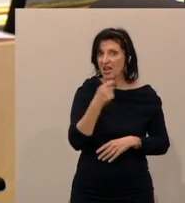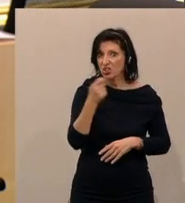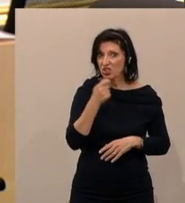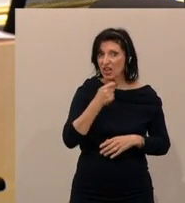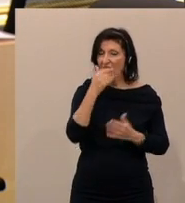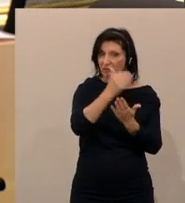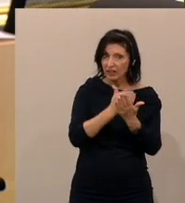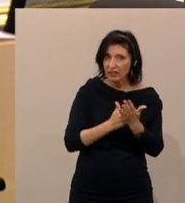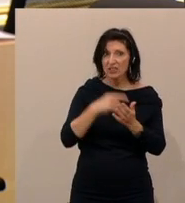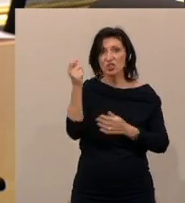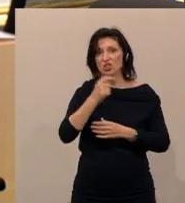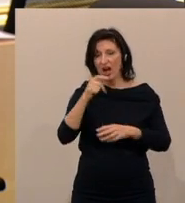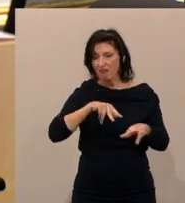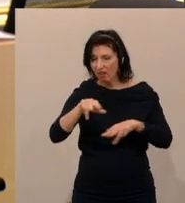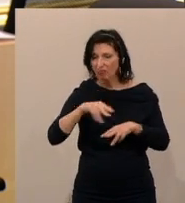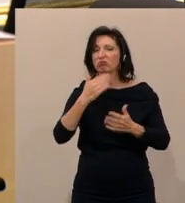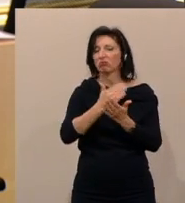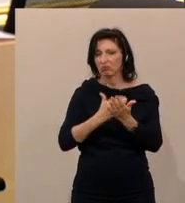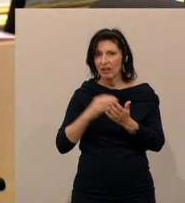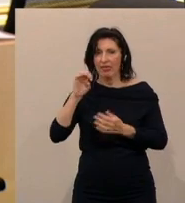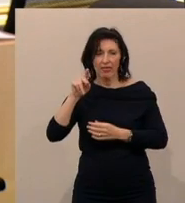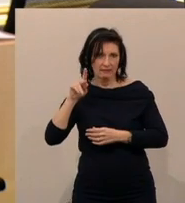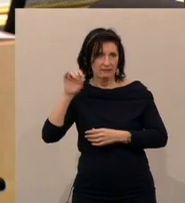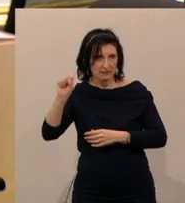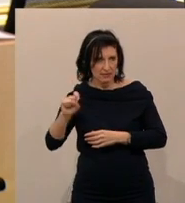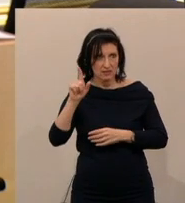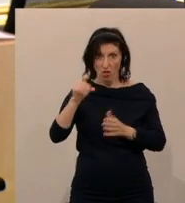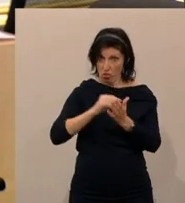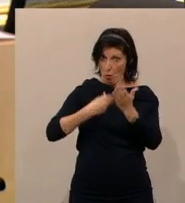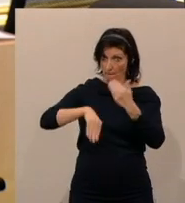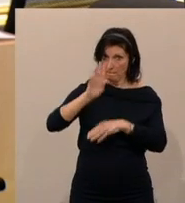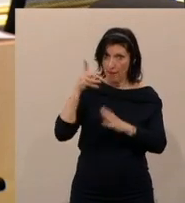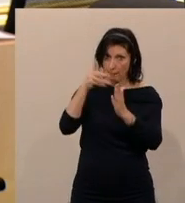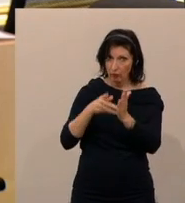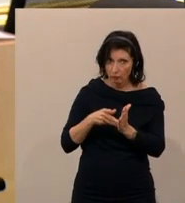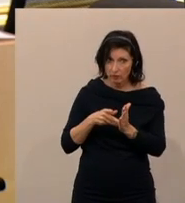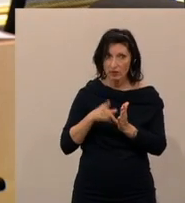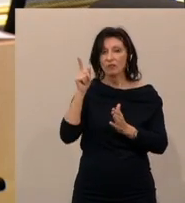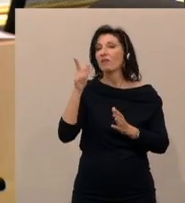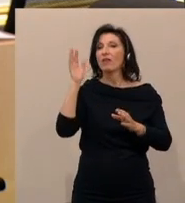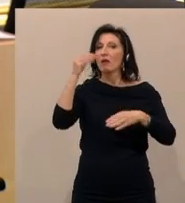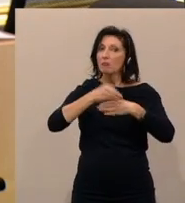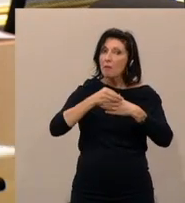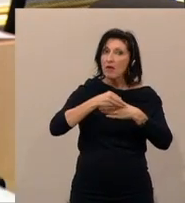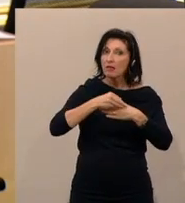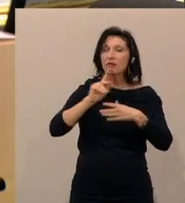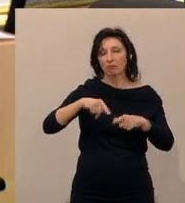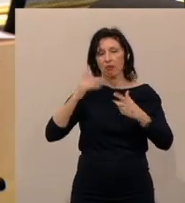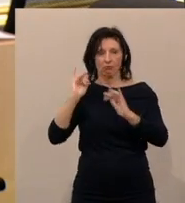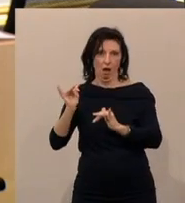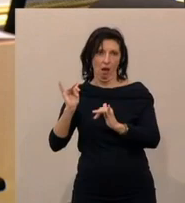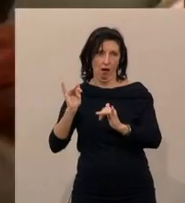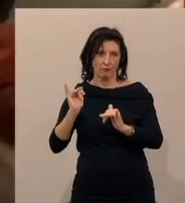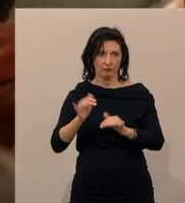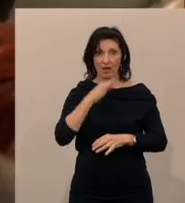EKIS, Verwaltungsstrafdatei, Klammer. Eine darüber hinausgehende Überprüfung wird bei konkreten Hinweisen eingeleitet. Zu